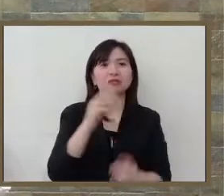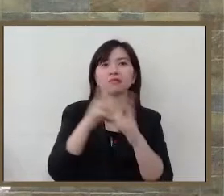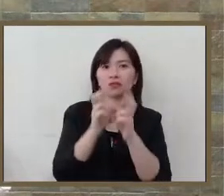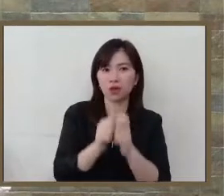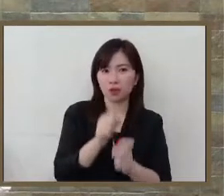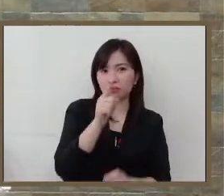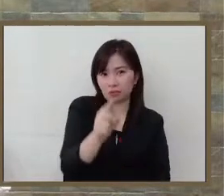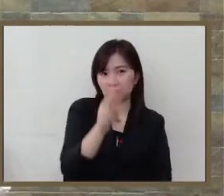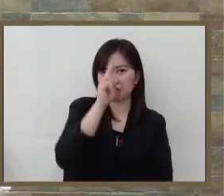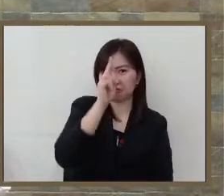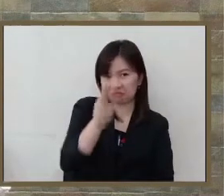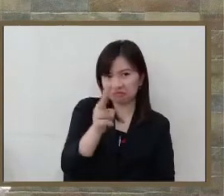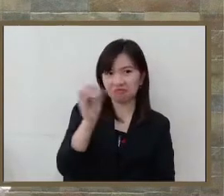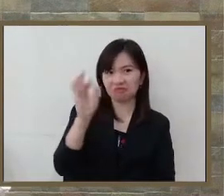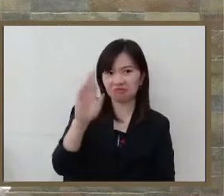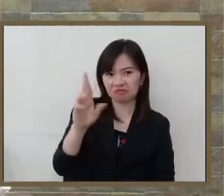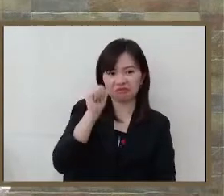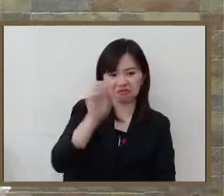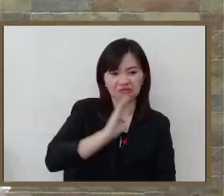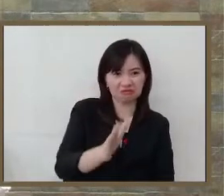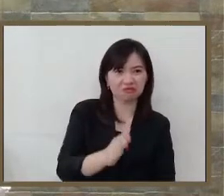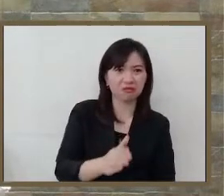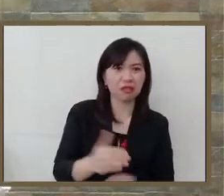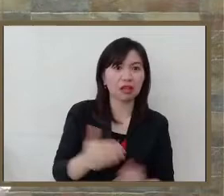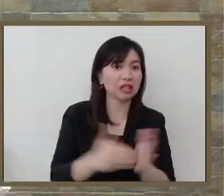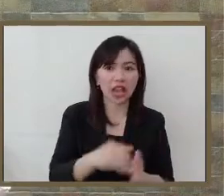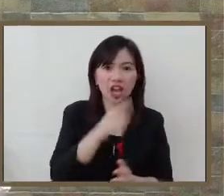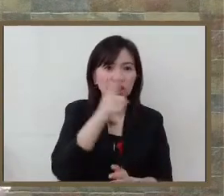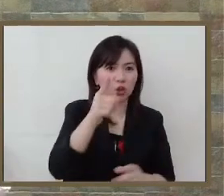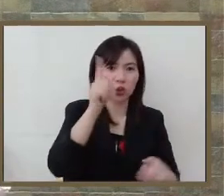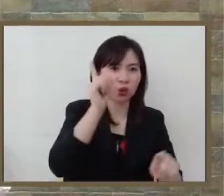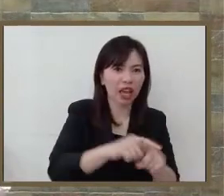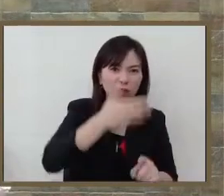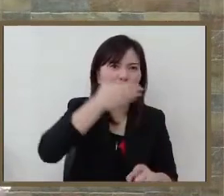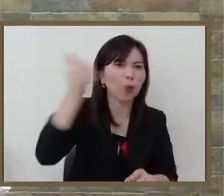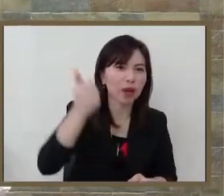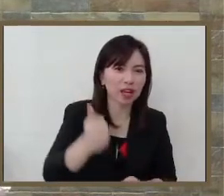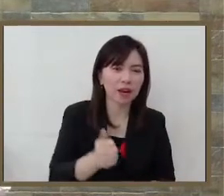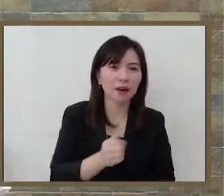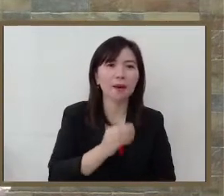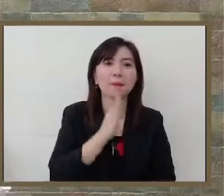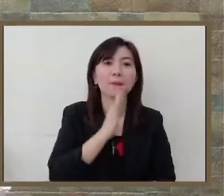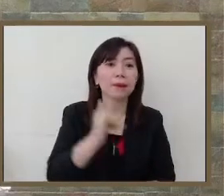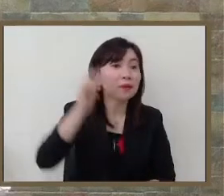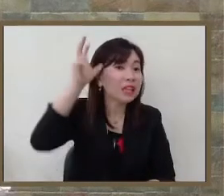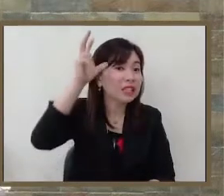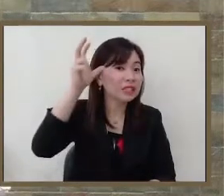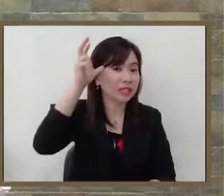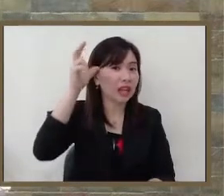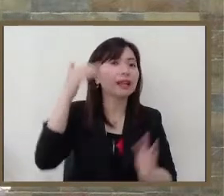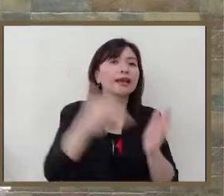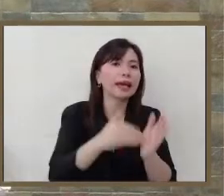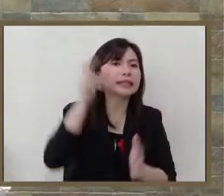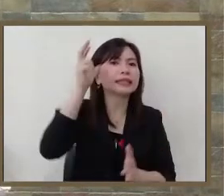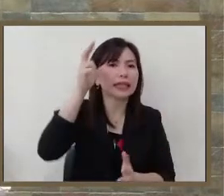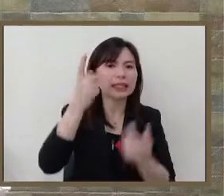Gaano ka man kaganda, hindi sa'yo magchat-chat ang Diablo. Sisirain ang buhay mo ng